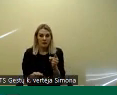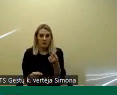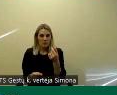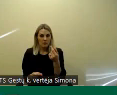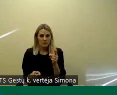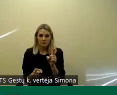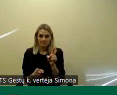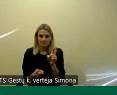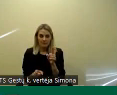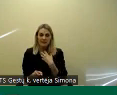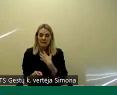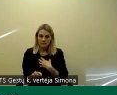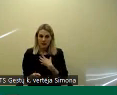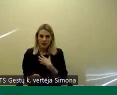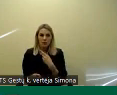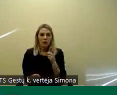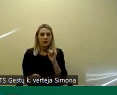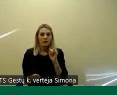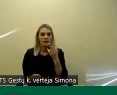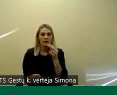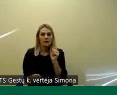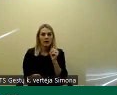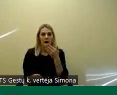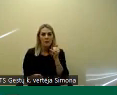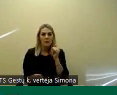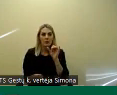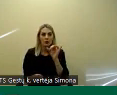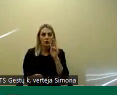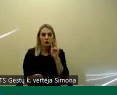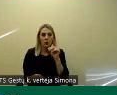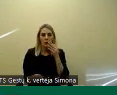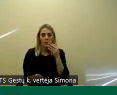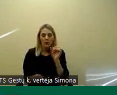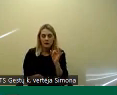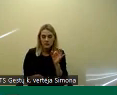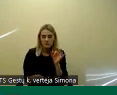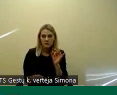parodyti, kad iš tikrųjų